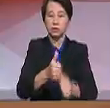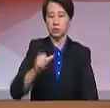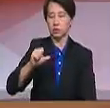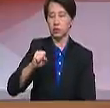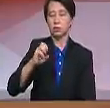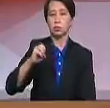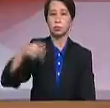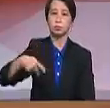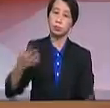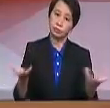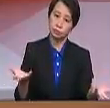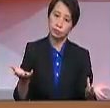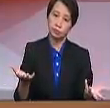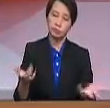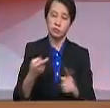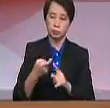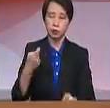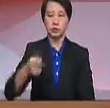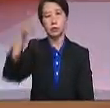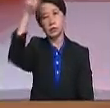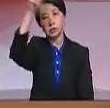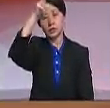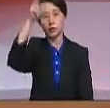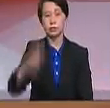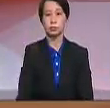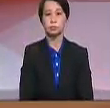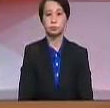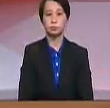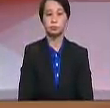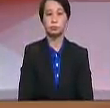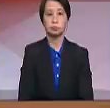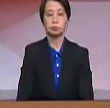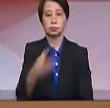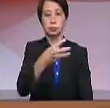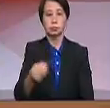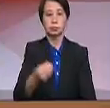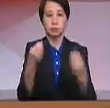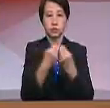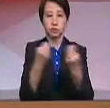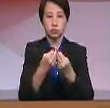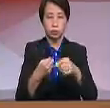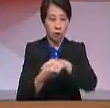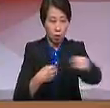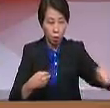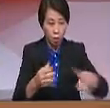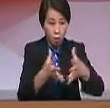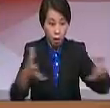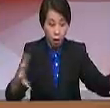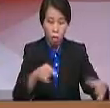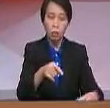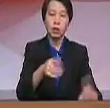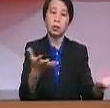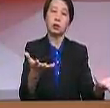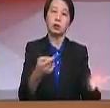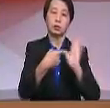mematuhi SOP yang dikeluarkan oleh kerajaan. Dan jumlah besar tersebut juga menunjukkan